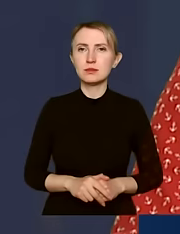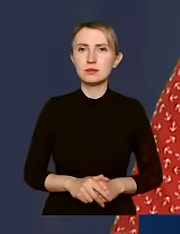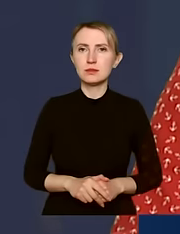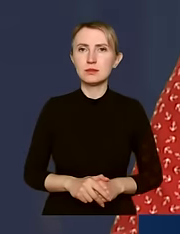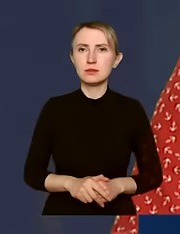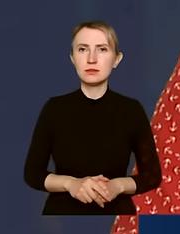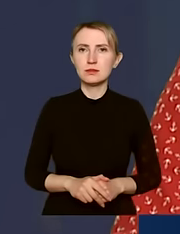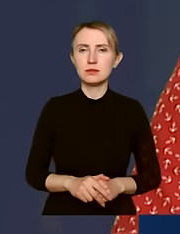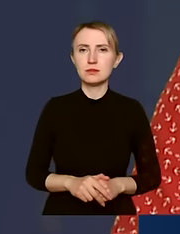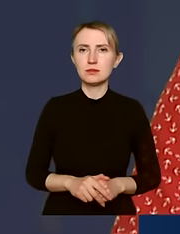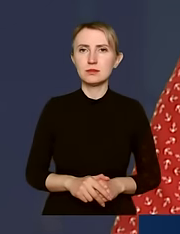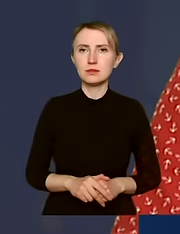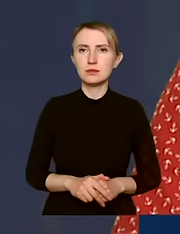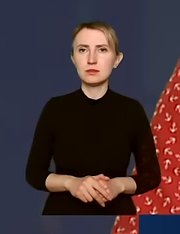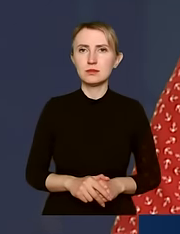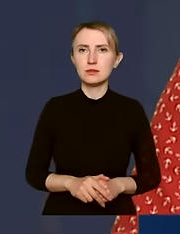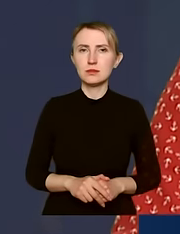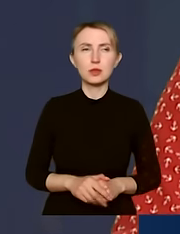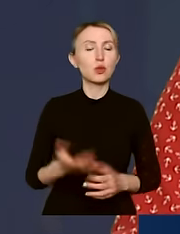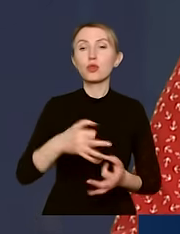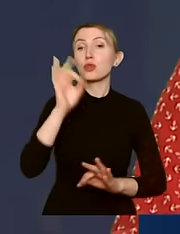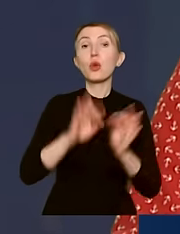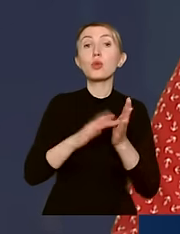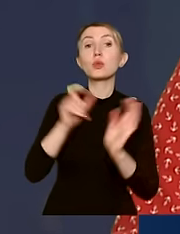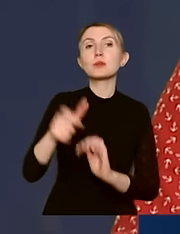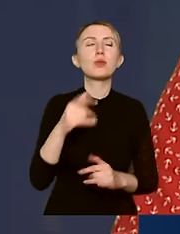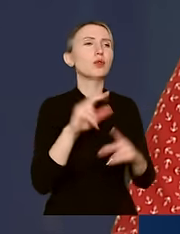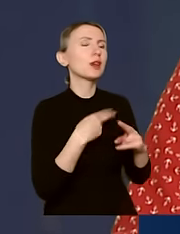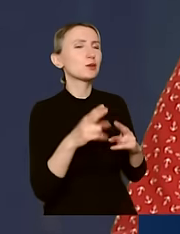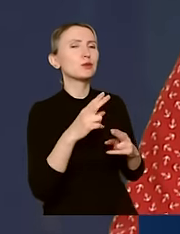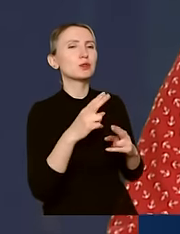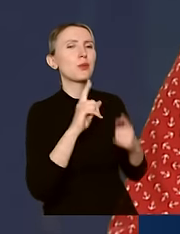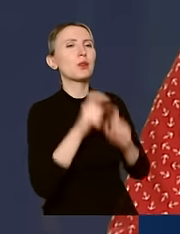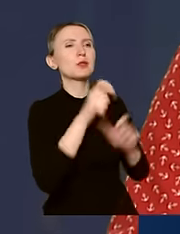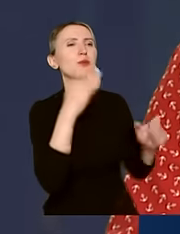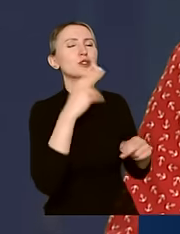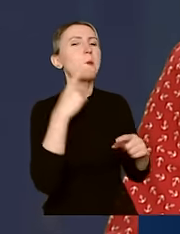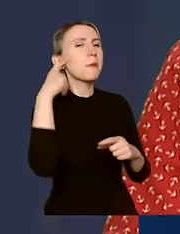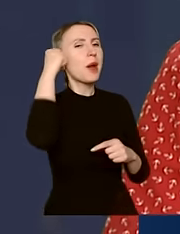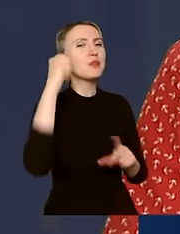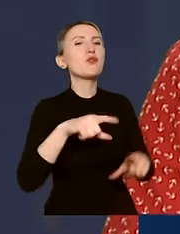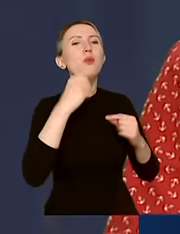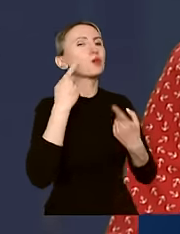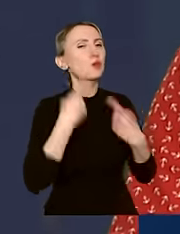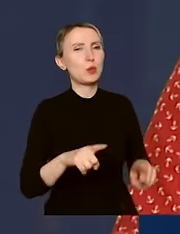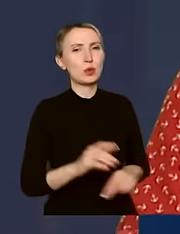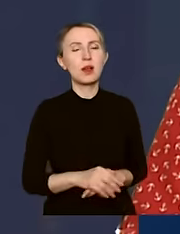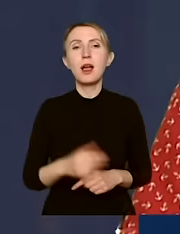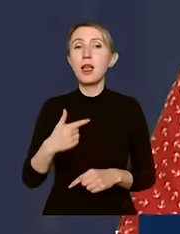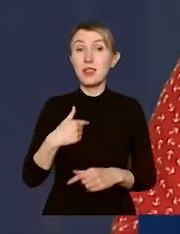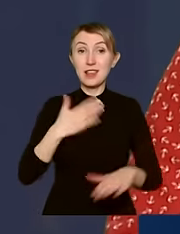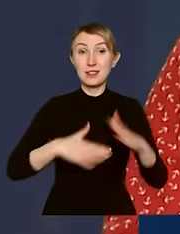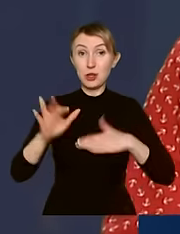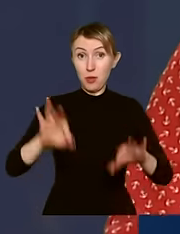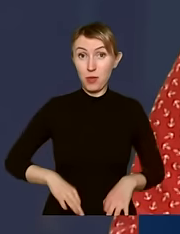I to samo, co w przypadku konkretów Tuska. Bo niektórzy politycy uważają, że pamięć wyborców jest bardzo krótka. Mnie na przykład cieszy to, co pan